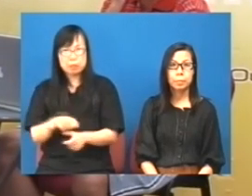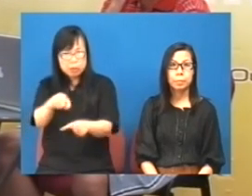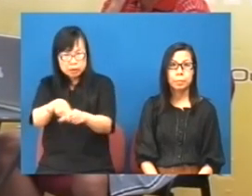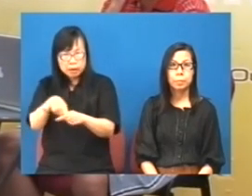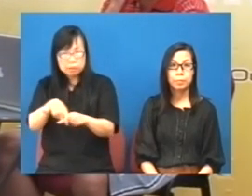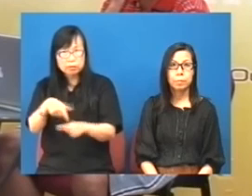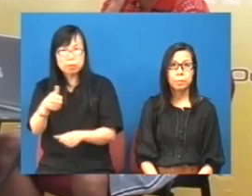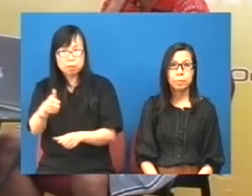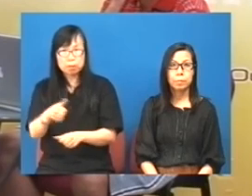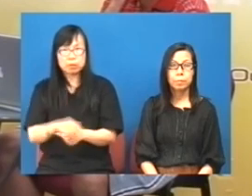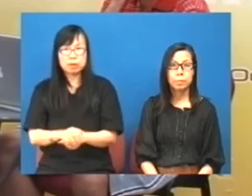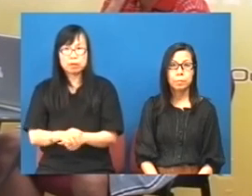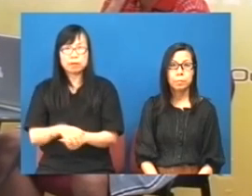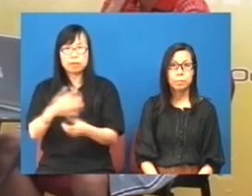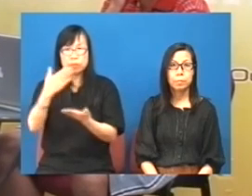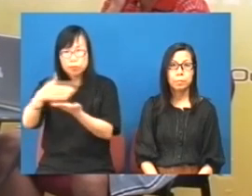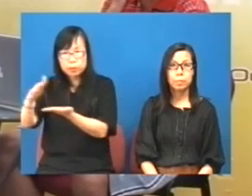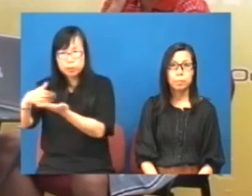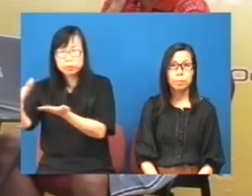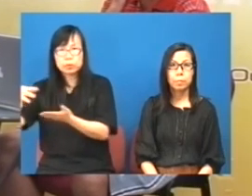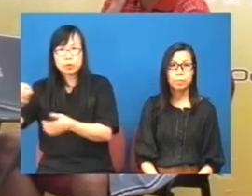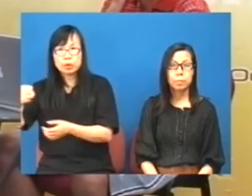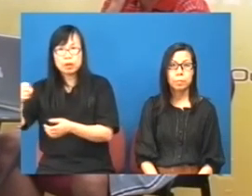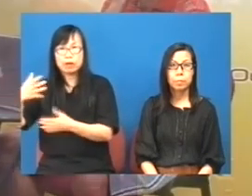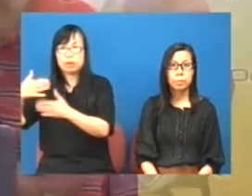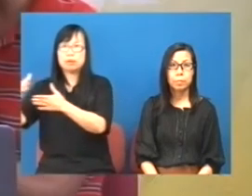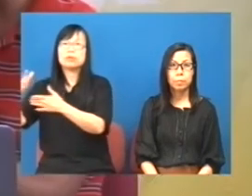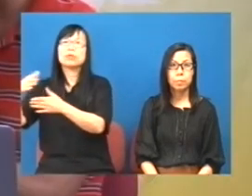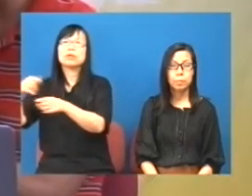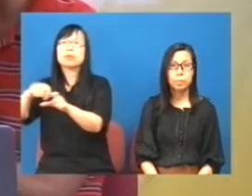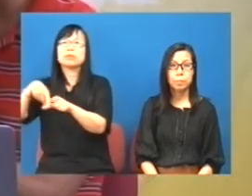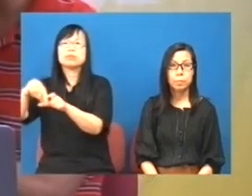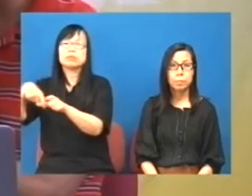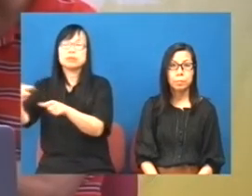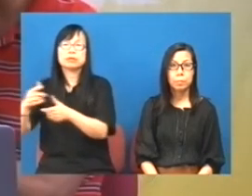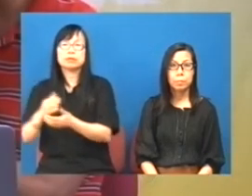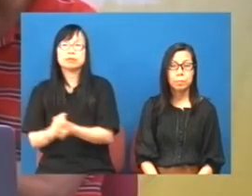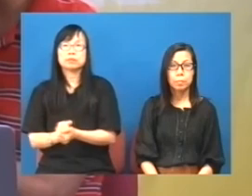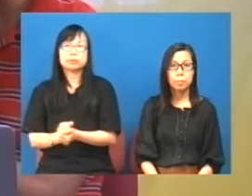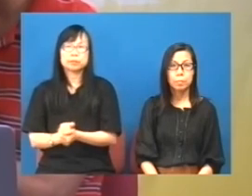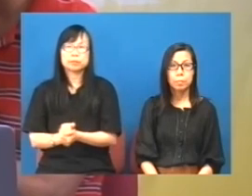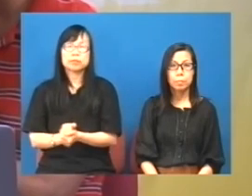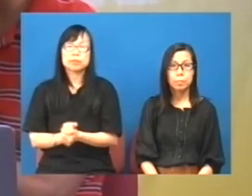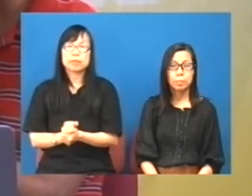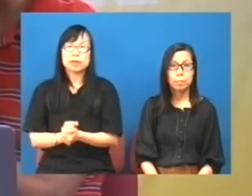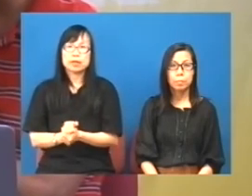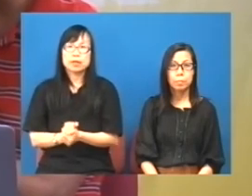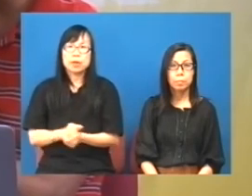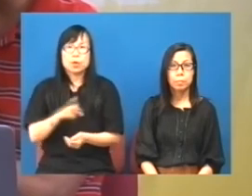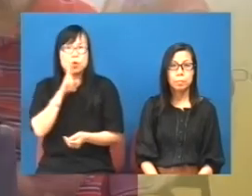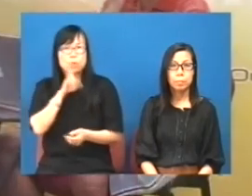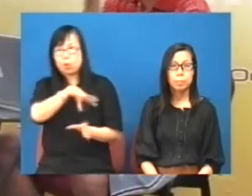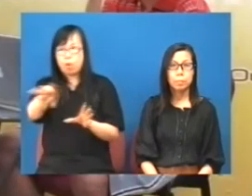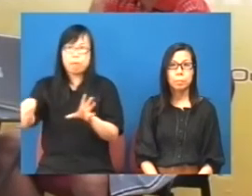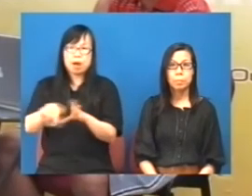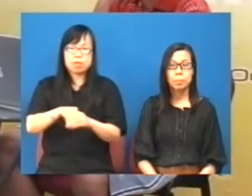因為如果你外判了管理權出去的時候那些人才會賺錢大家都知道如果爆了都蠻好賺的或者